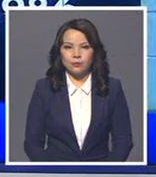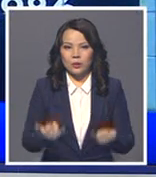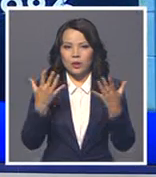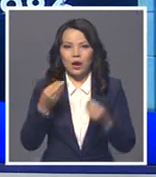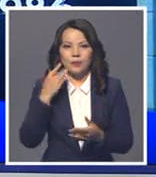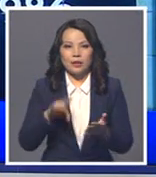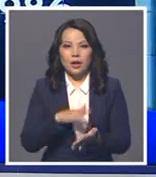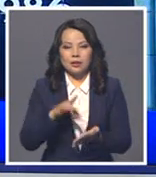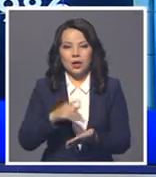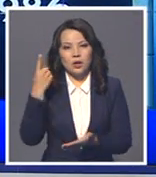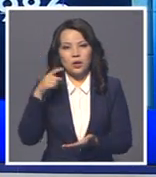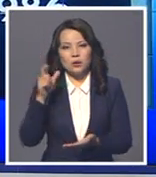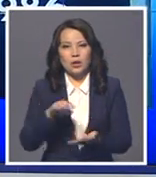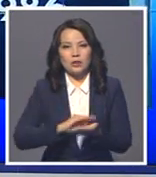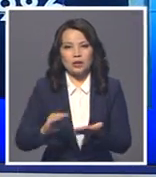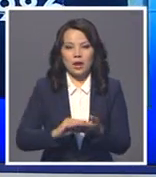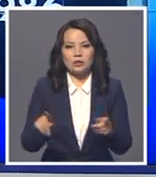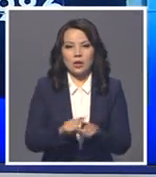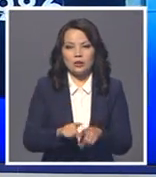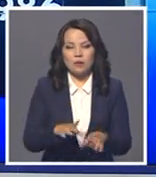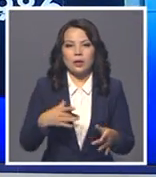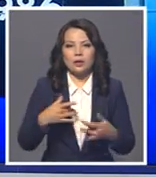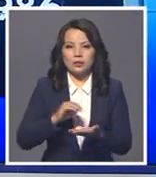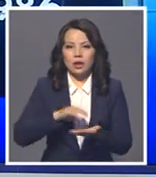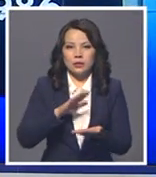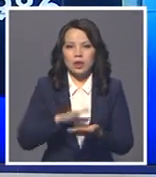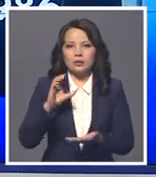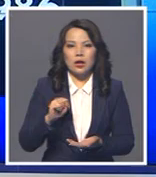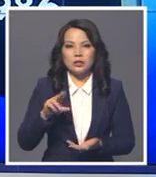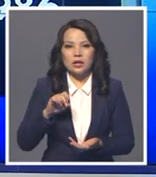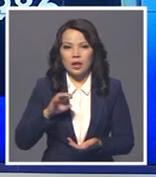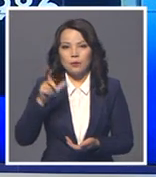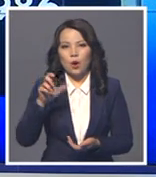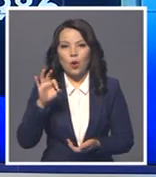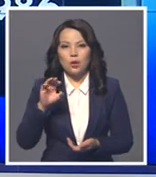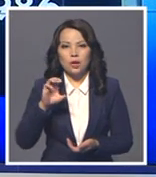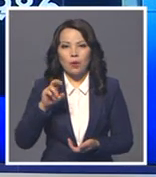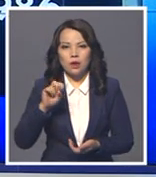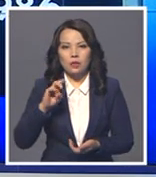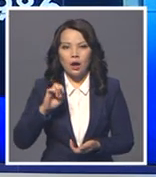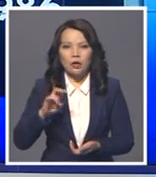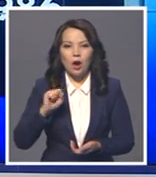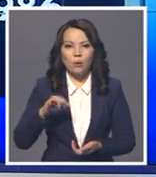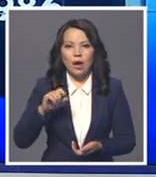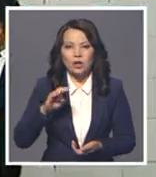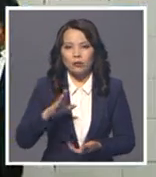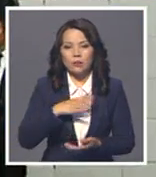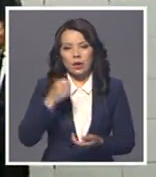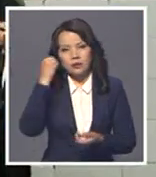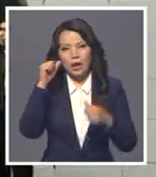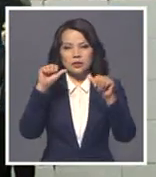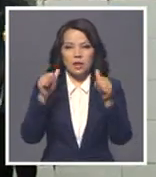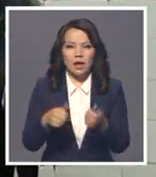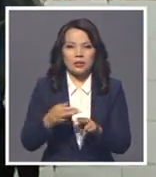Бүгін Алматыда көрнекті жазушы Қазақстан жазушылар одағы сыйлығының иегері сатирик Оспанхан Әубәкіров тұрған үйге ескерткіш тақта